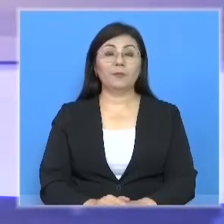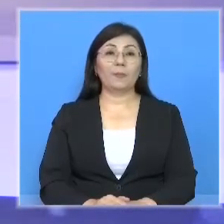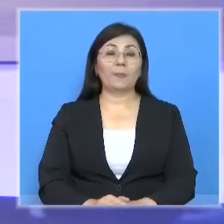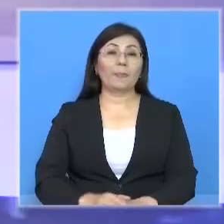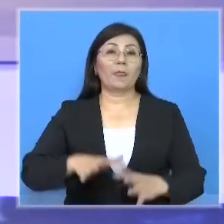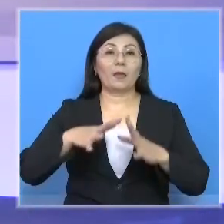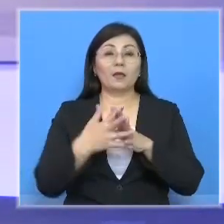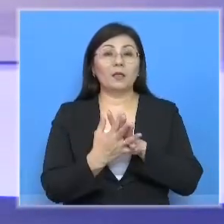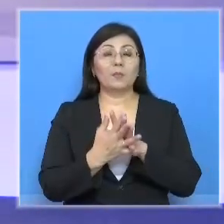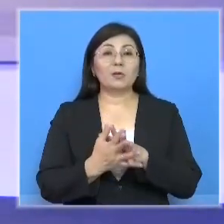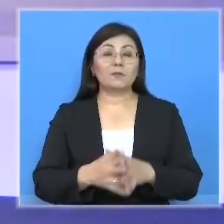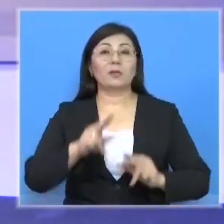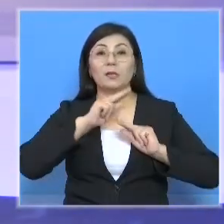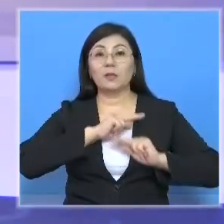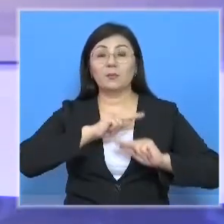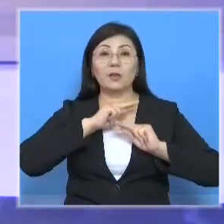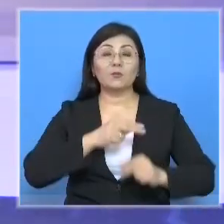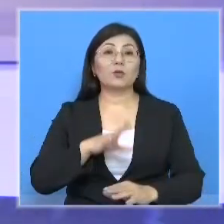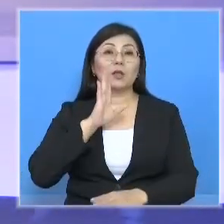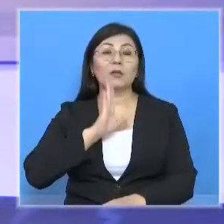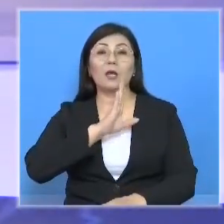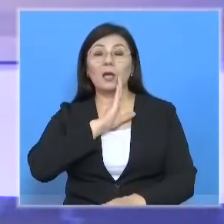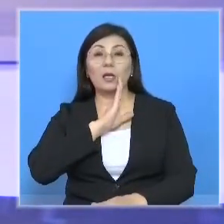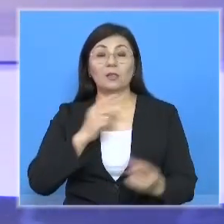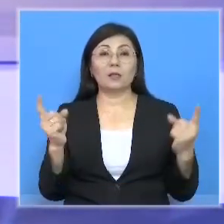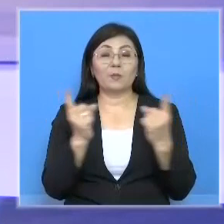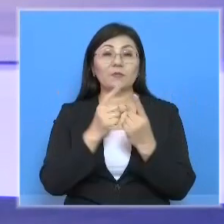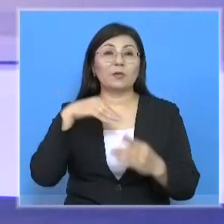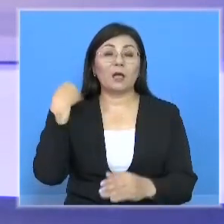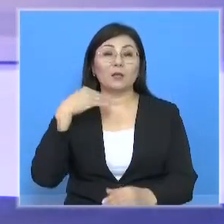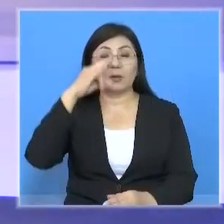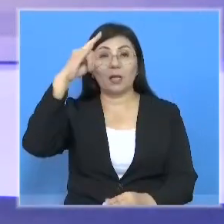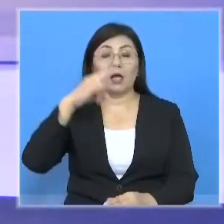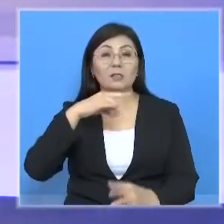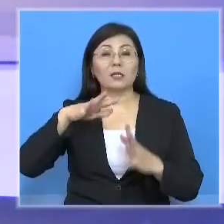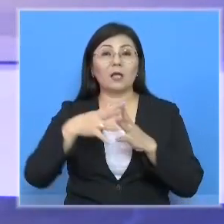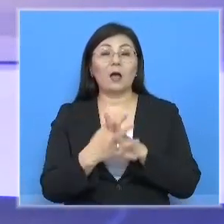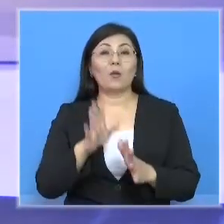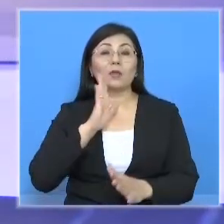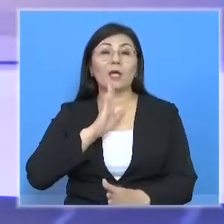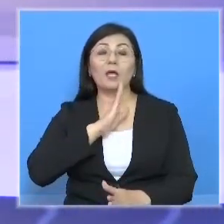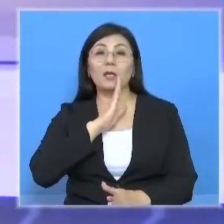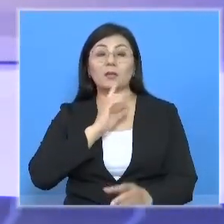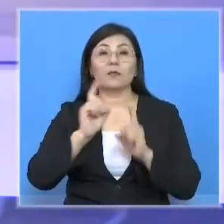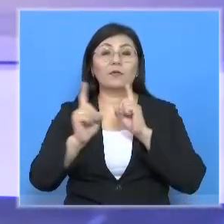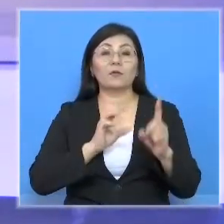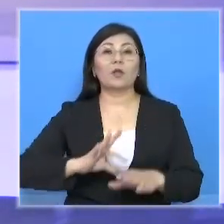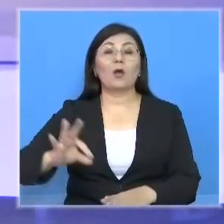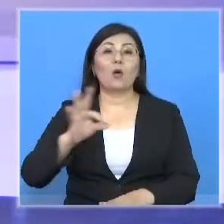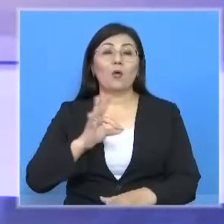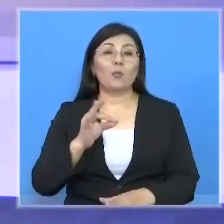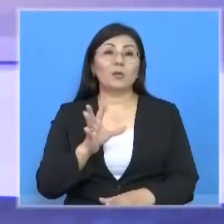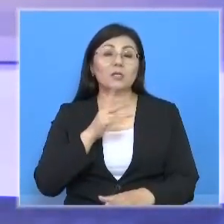Елді мекендерде елеулі еңбек етіп жүрген әйелдер бас қосты. Ақтөбеде Қазақстан ауыл әйелдері форумының облыстық кезеңі